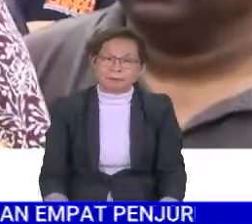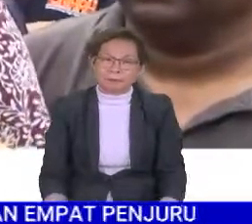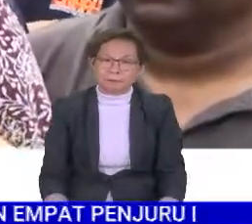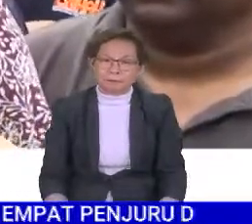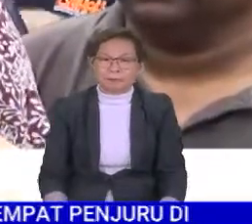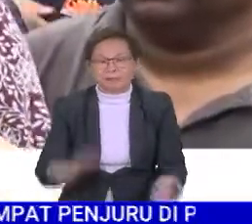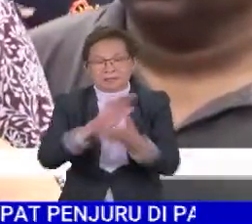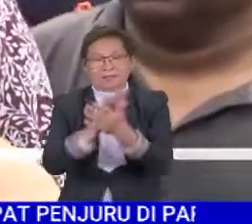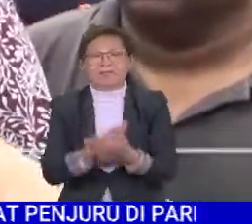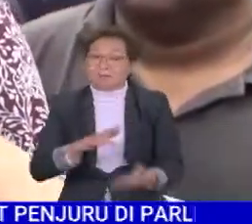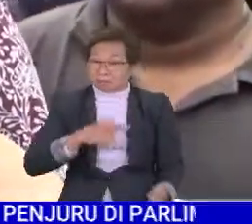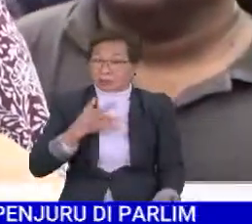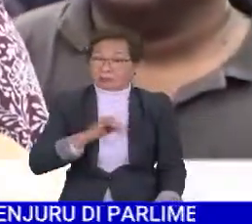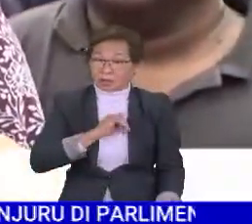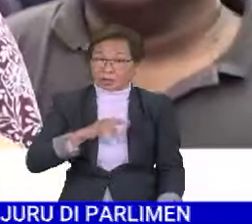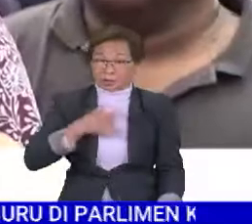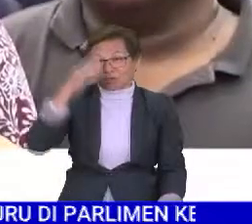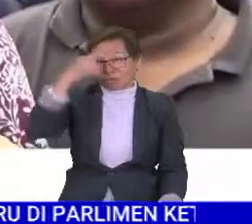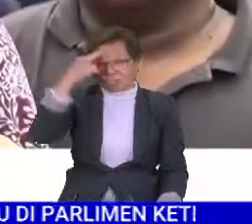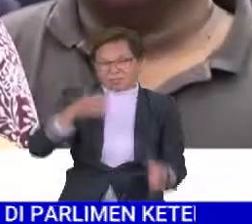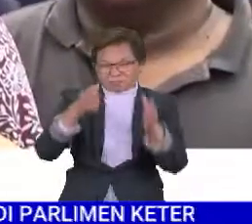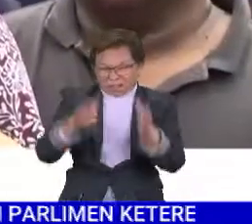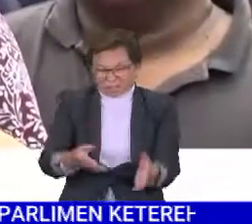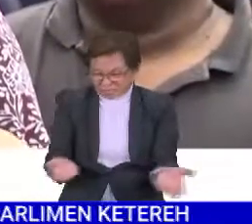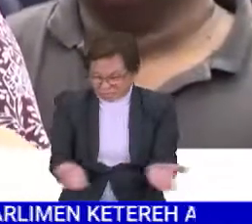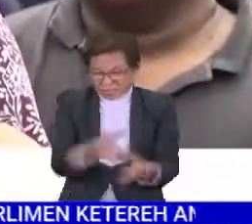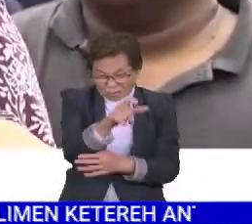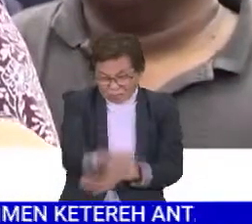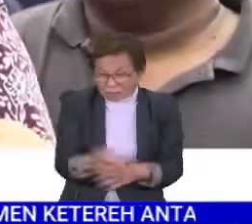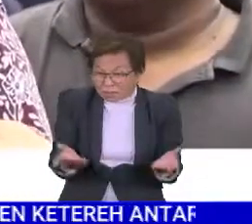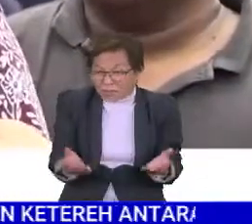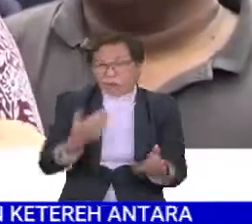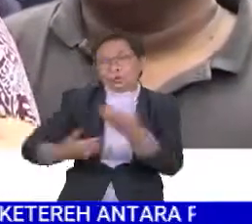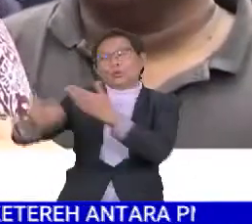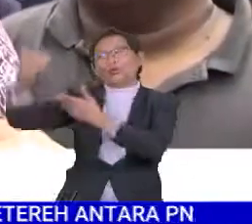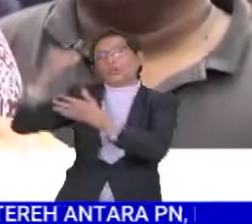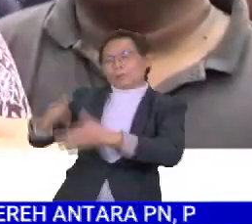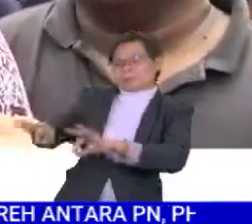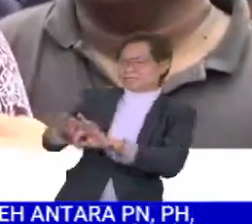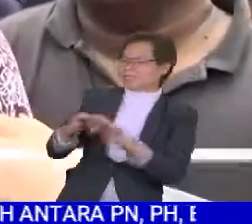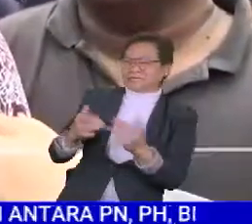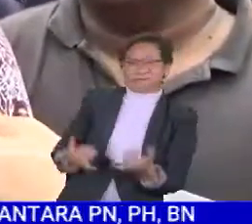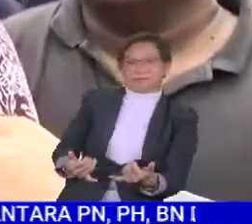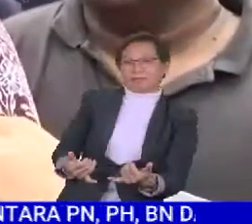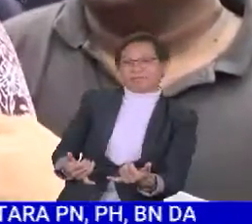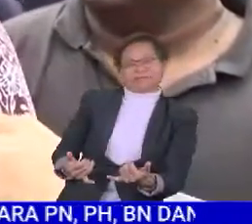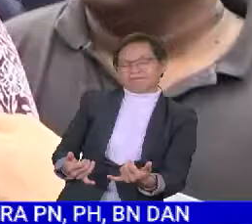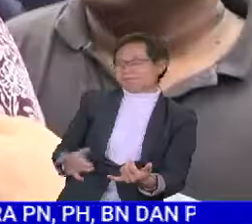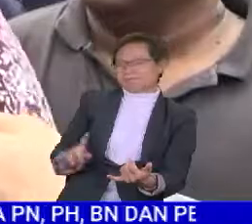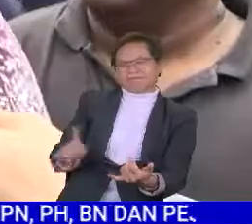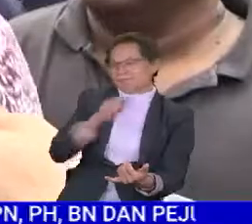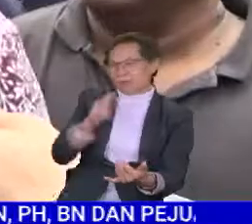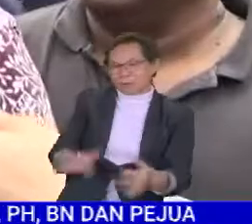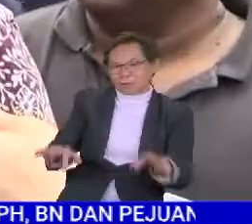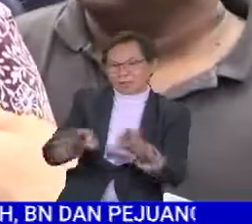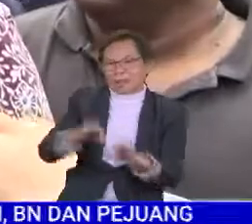Ya, jadi saya rasa faktor anak tempatan ni mungkin kalau dulu pentinglah. Tapi sekarang ini